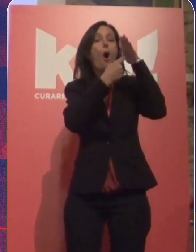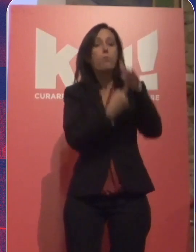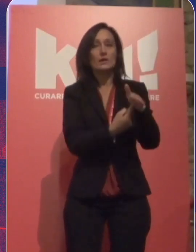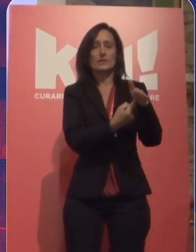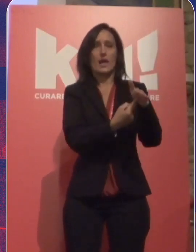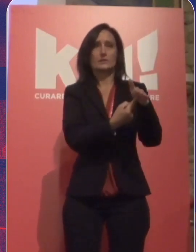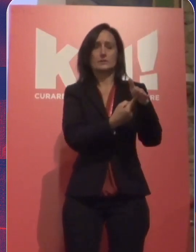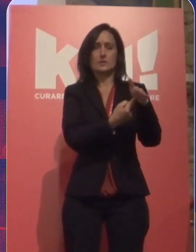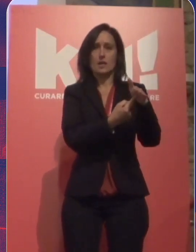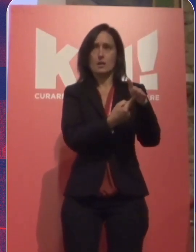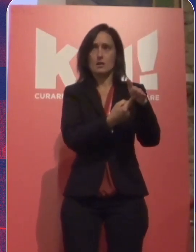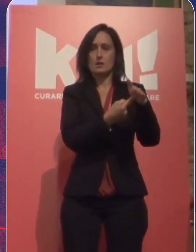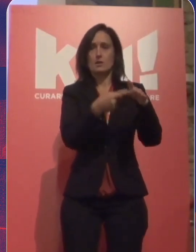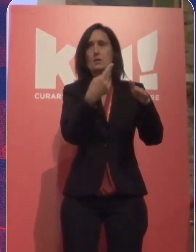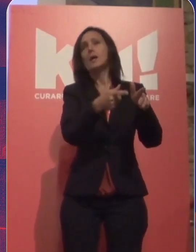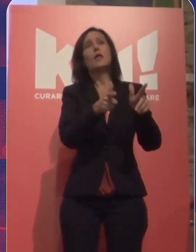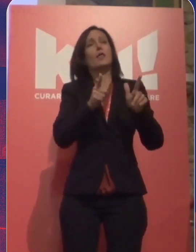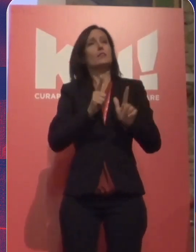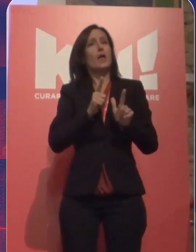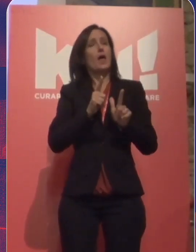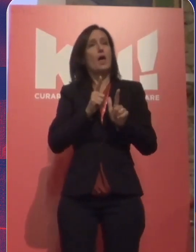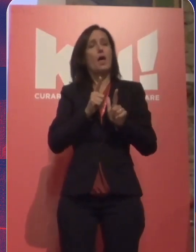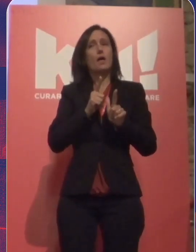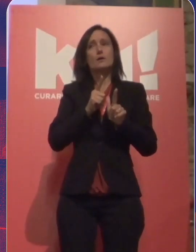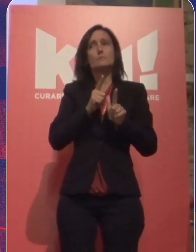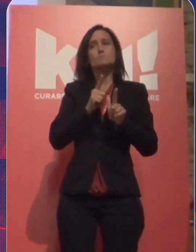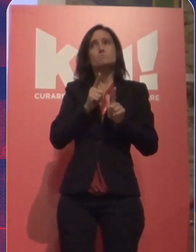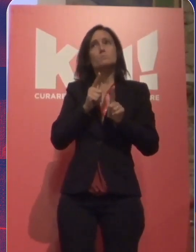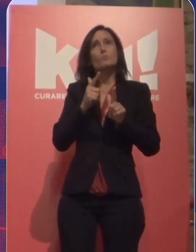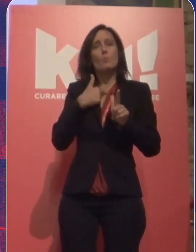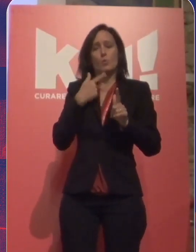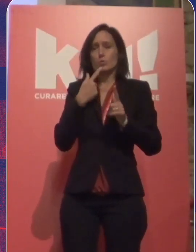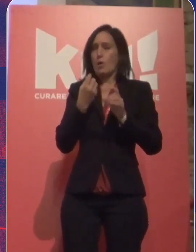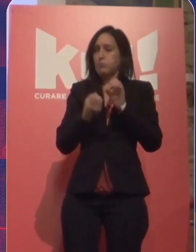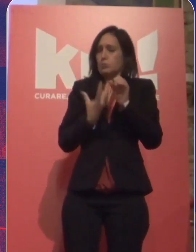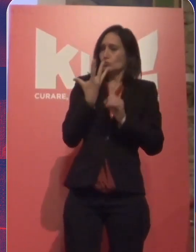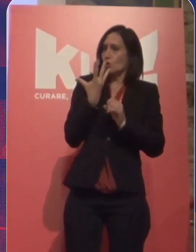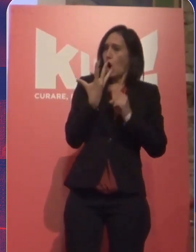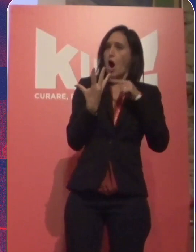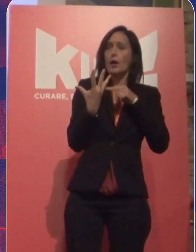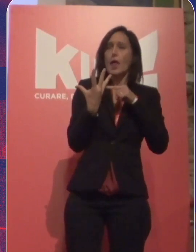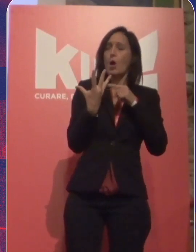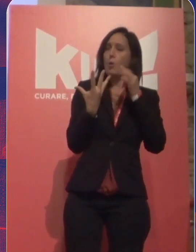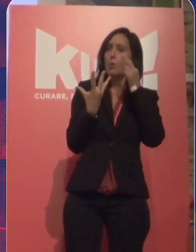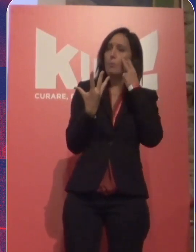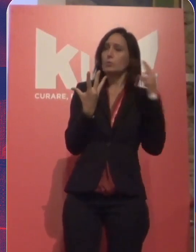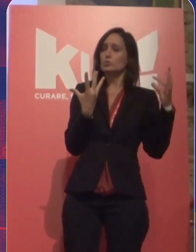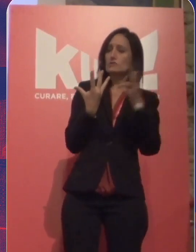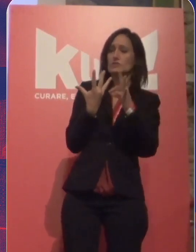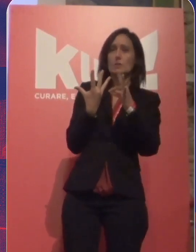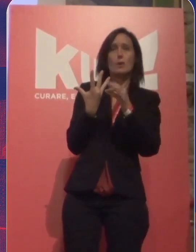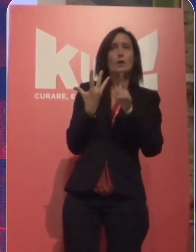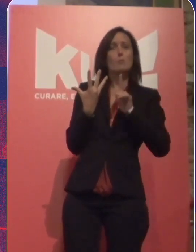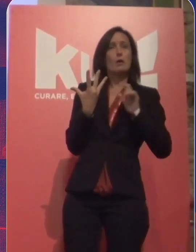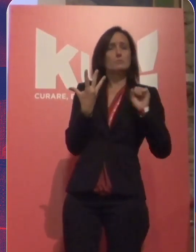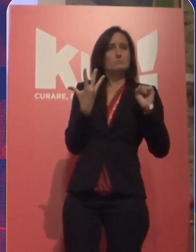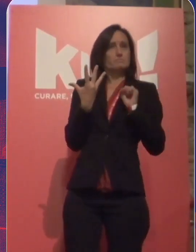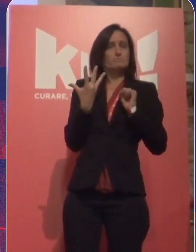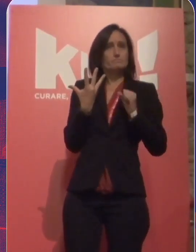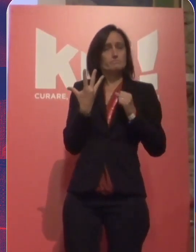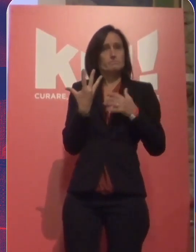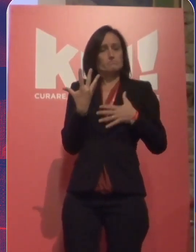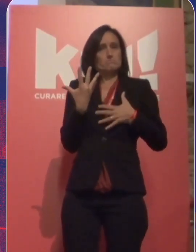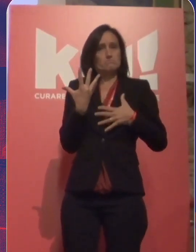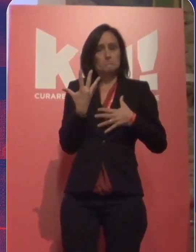inquietante diciamo che ci introduce ma lo dico senza fare nessun riferimento alla politica ma